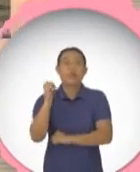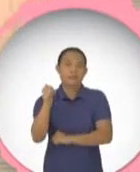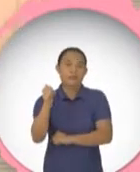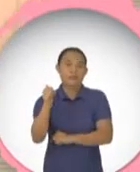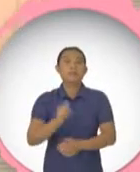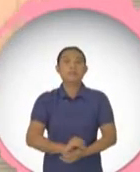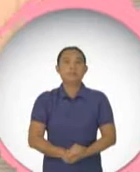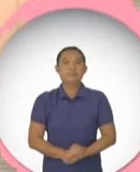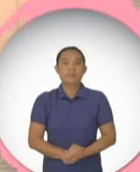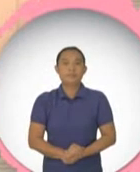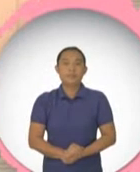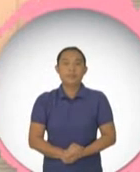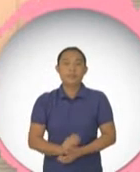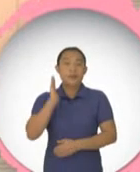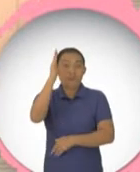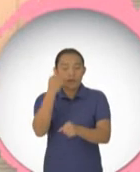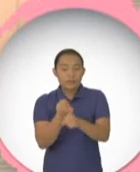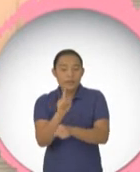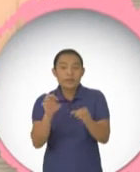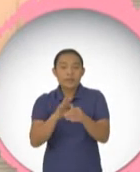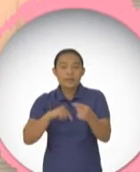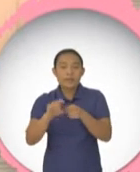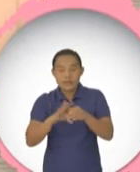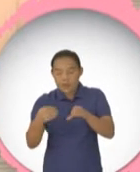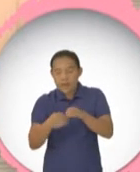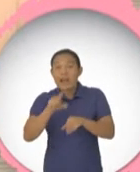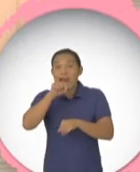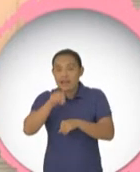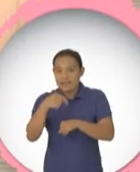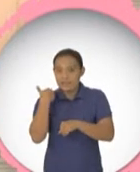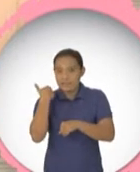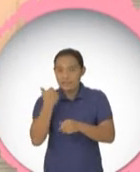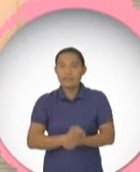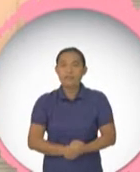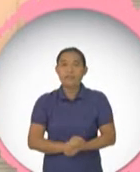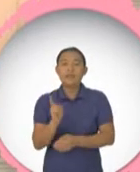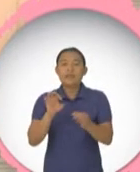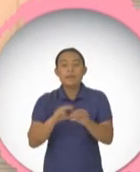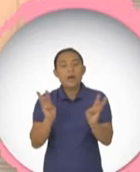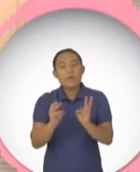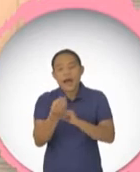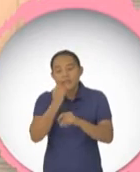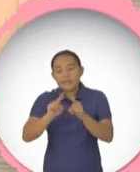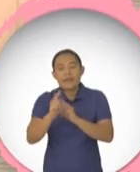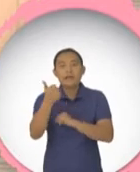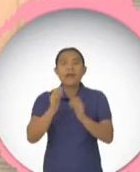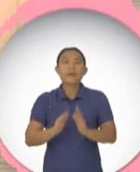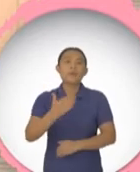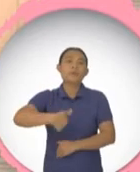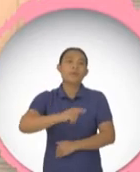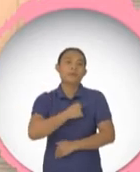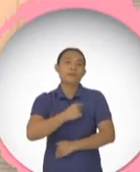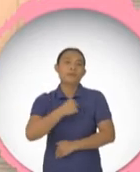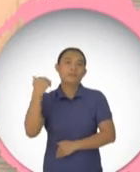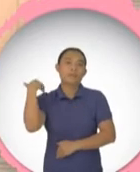ายชนิดเลยนะครับครั้งต่อไปเราจะทำพายชั้นไส้ไก่กะหรี่ครับเป็นอีกหนึ่งพายที่เป็นของว่างที่หลายๆท่านชอบนะครับ